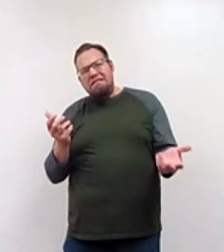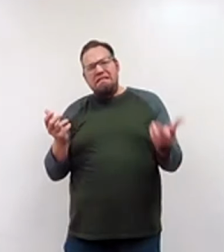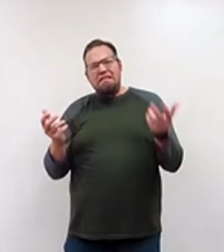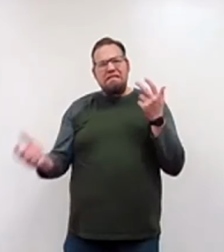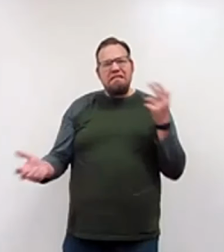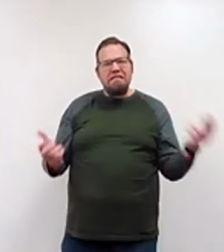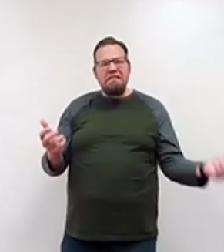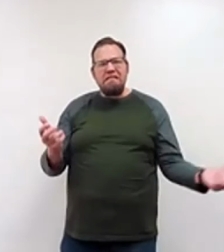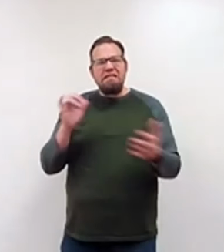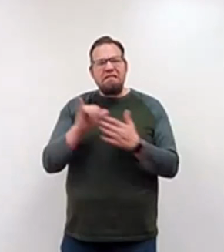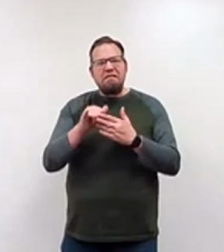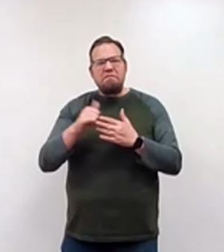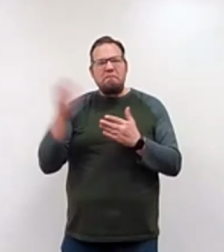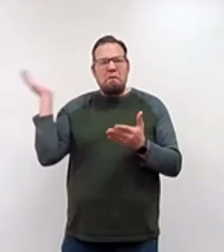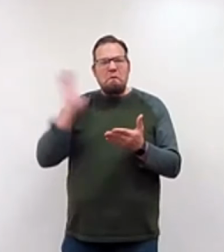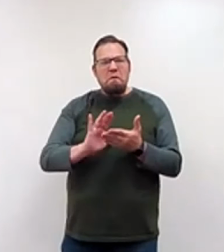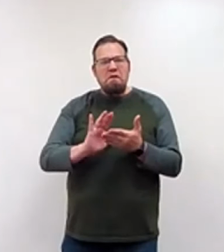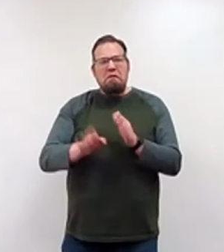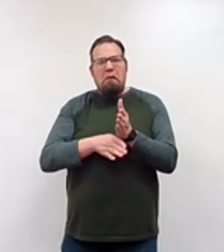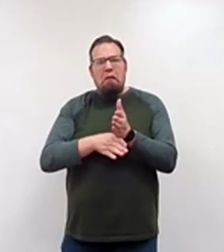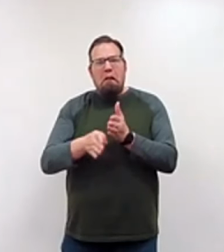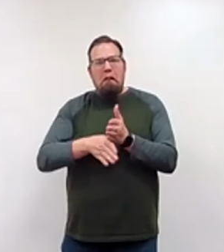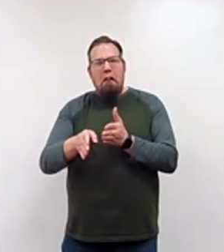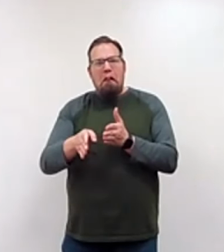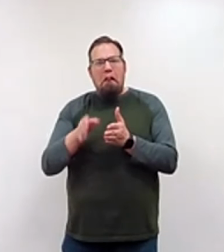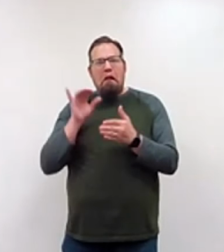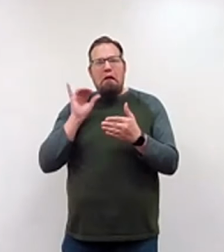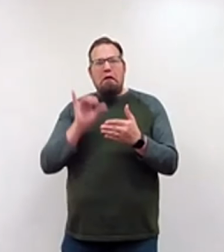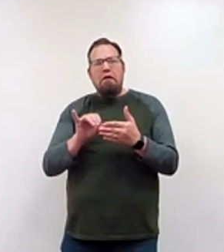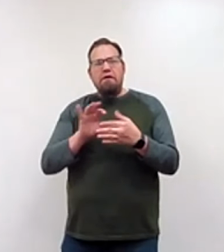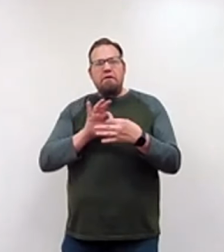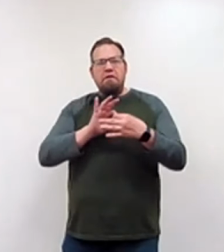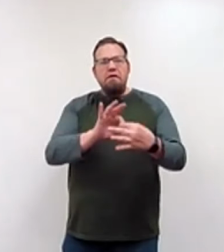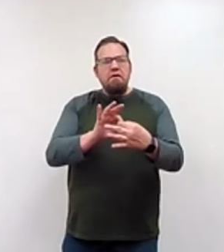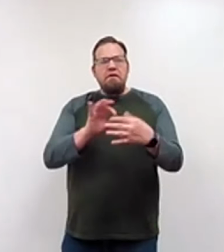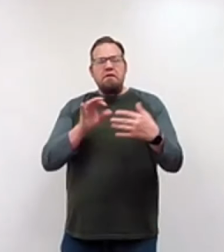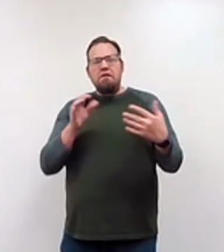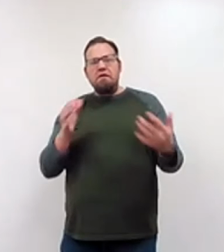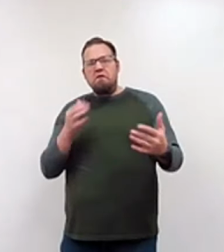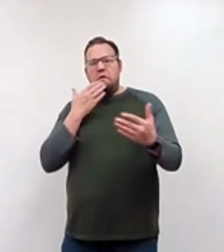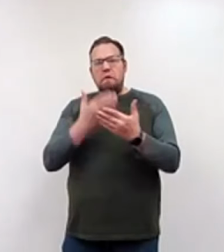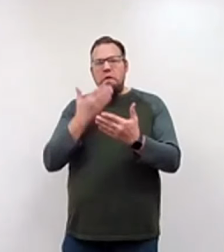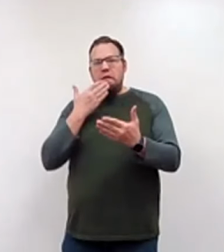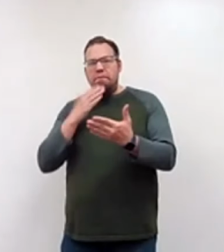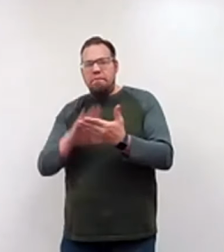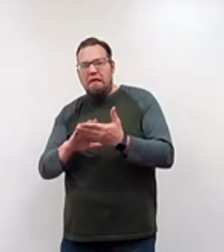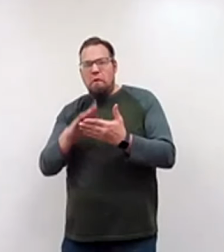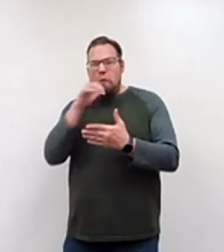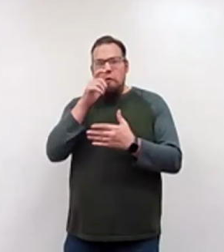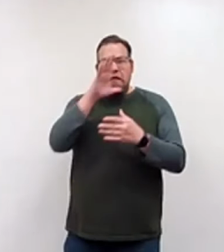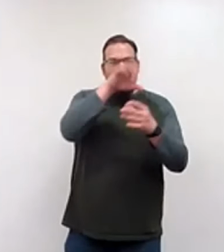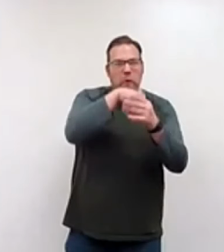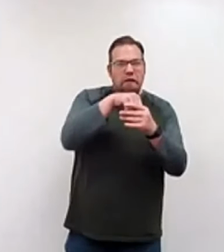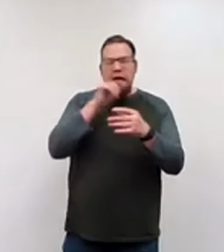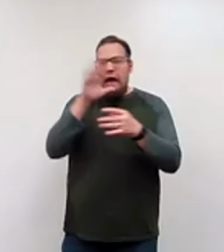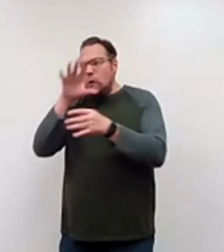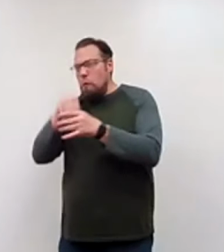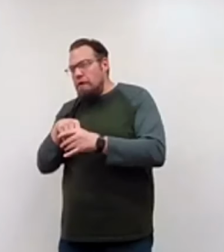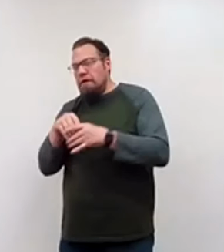وكانت هناك أغنية عميقة جدا الكلمات الأولى وهي شكرا لك على أي أرض على